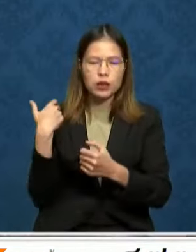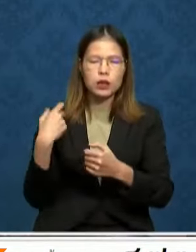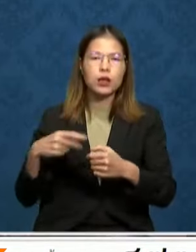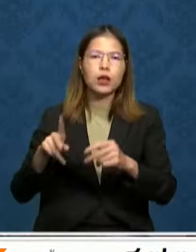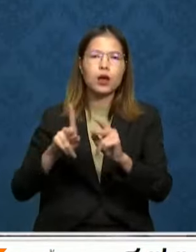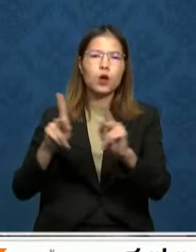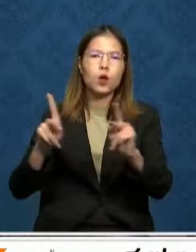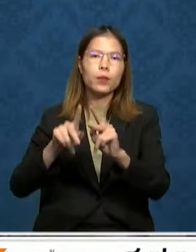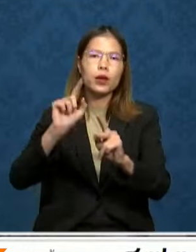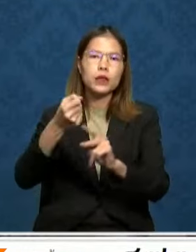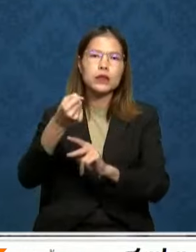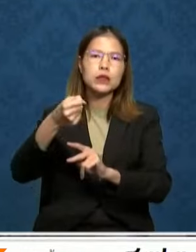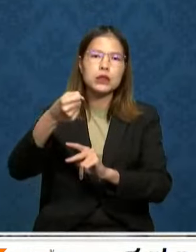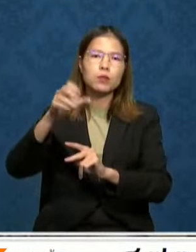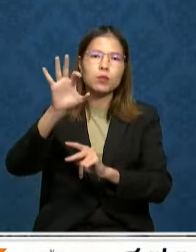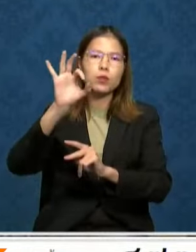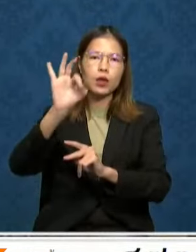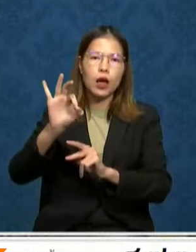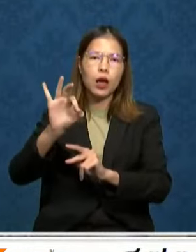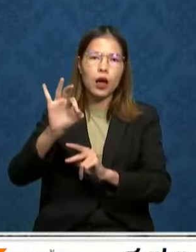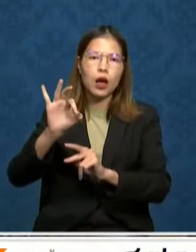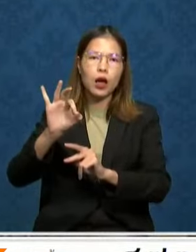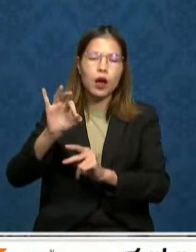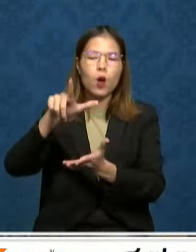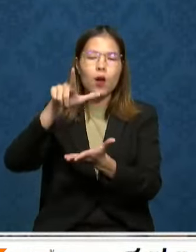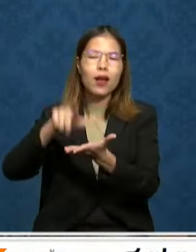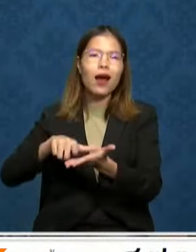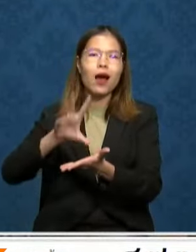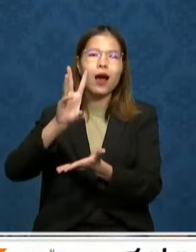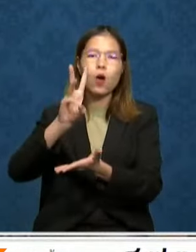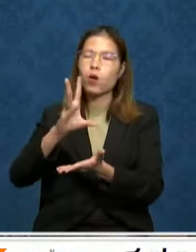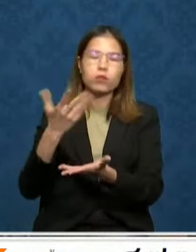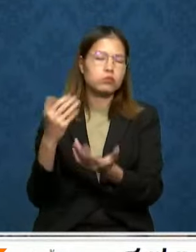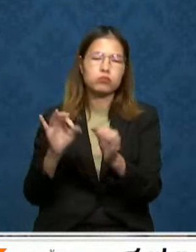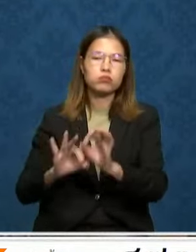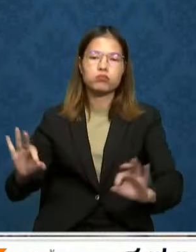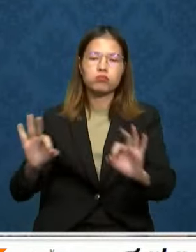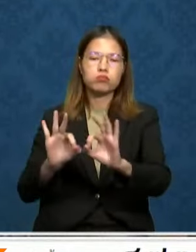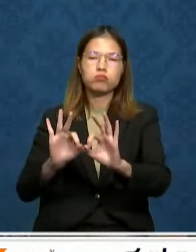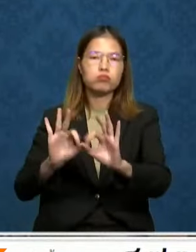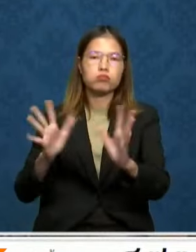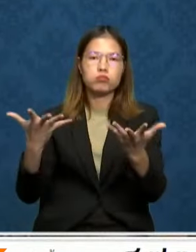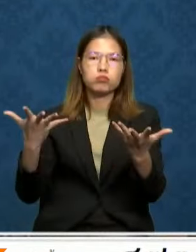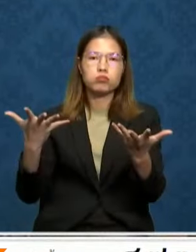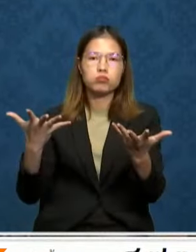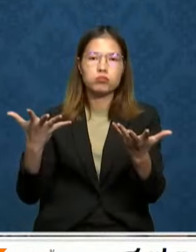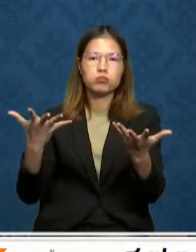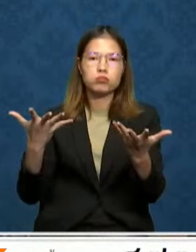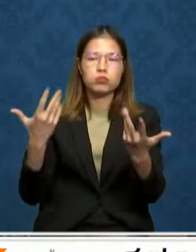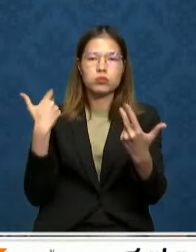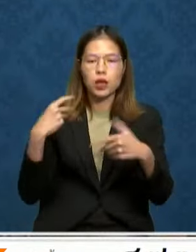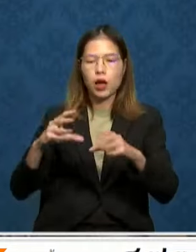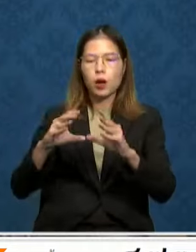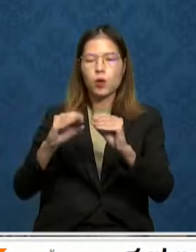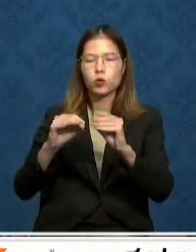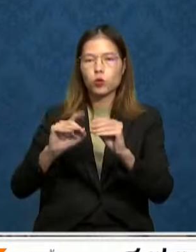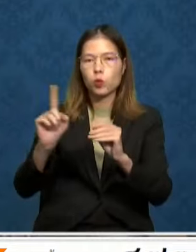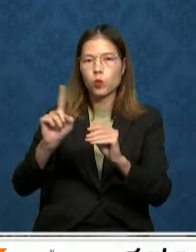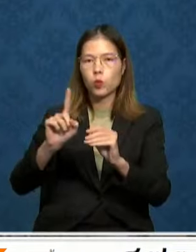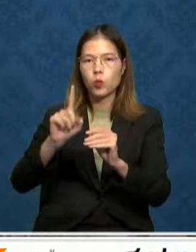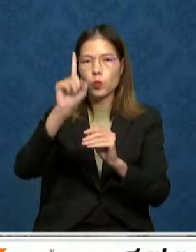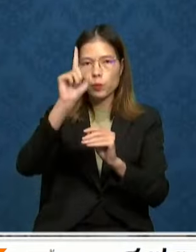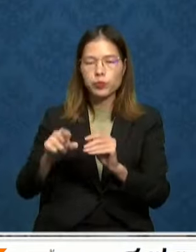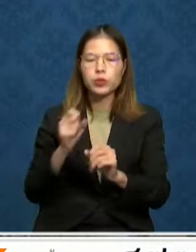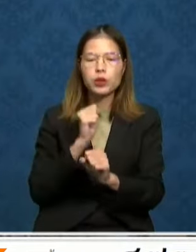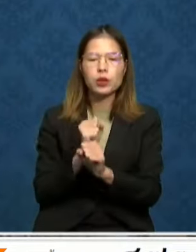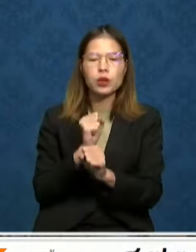ประชุม 19คนขาดประชุม 6คนแต่อันนั้นไม่ใช่ประเด็นครับในการประชุมเนี่ยนะครับก็